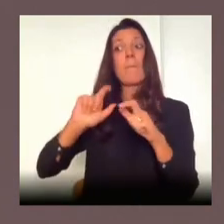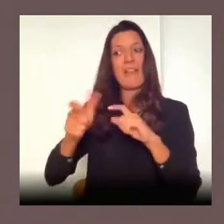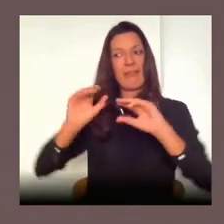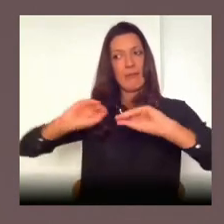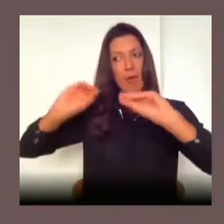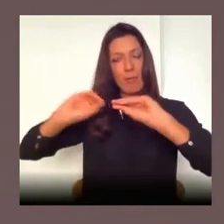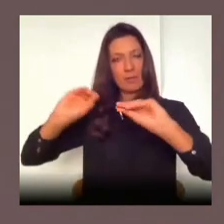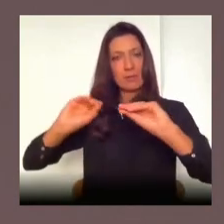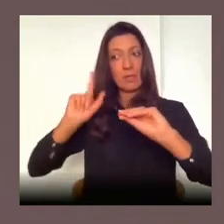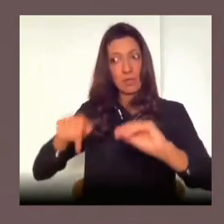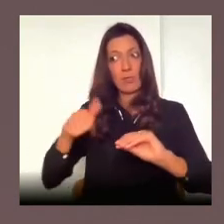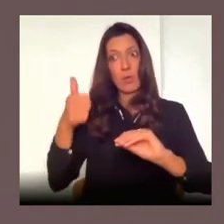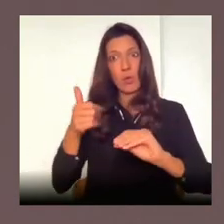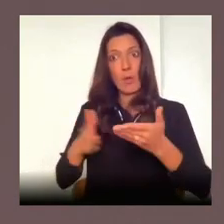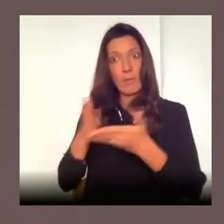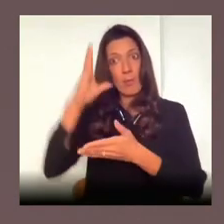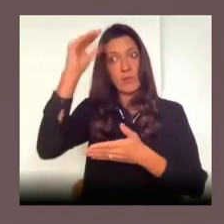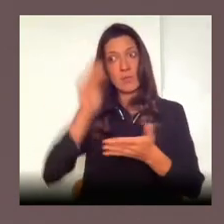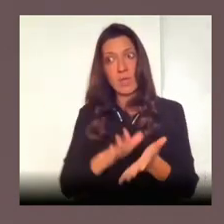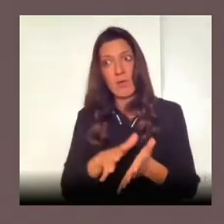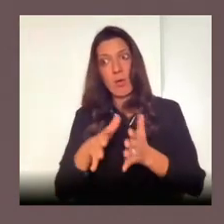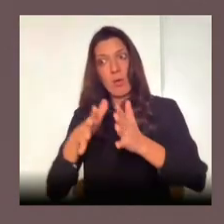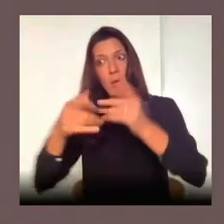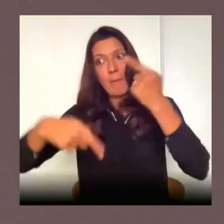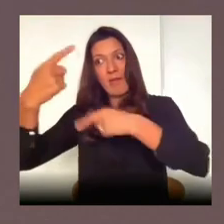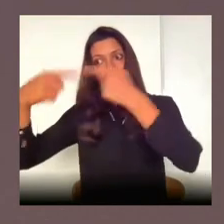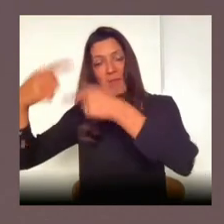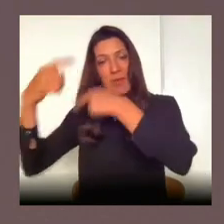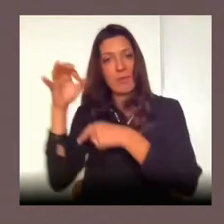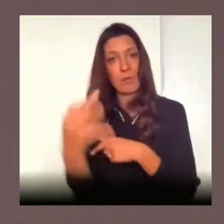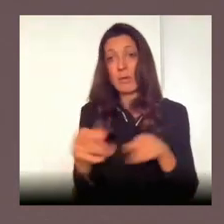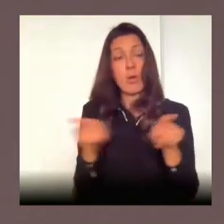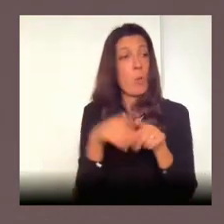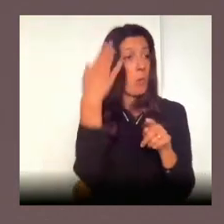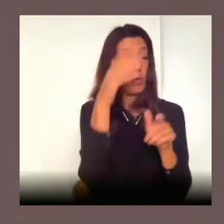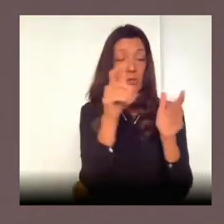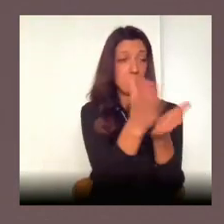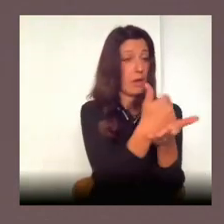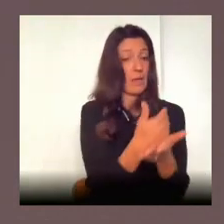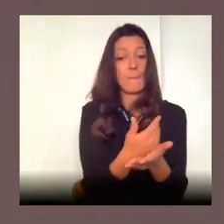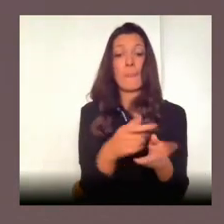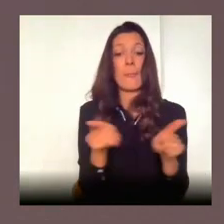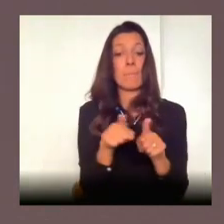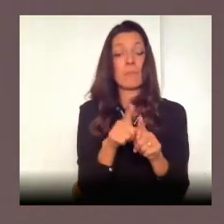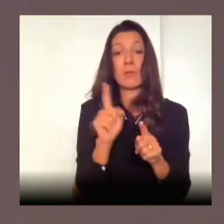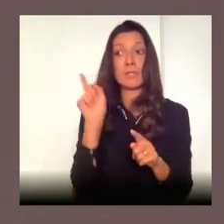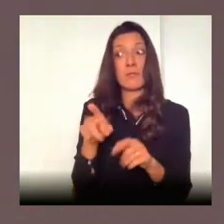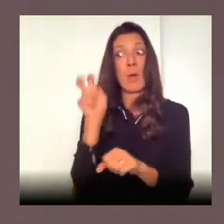faut qu'elles évoluent aussi de façon professionnelle, tout à fait équivalente à n'importe quel autre salarié. Et puis surtout, il faut maintenir